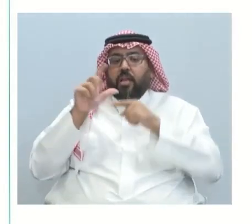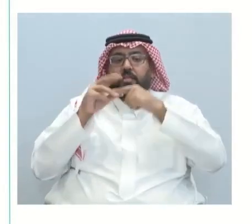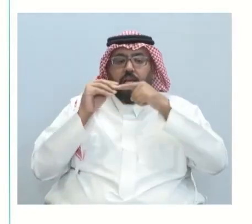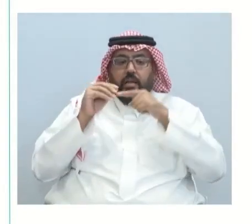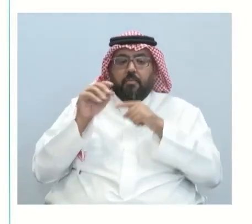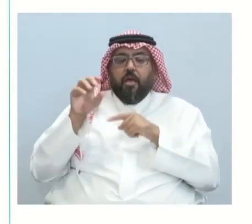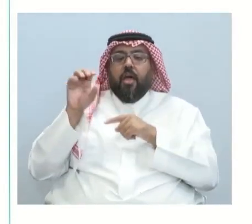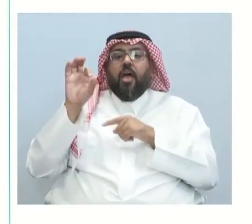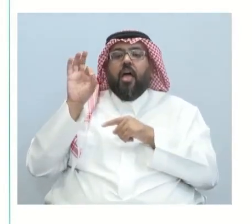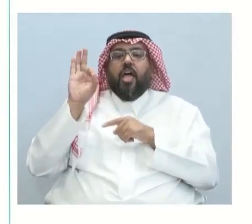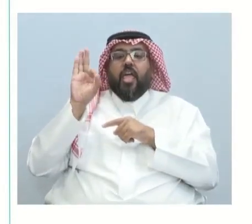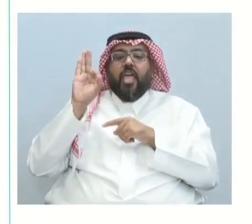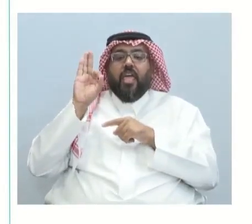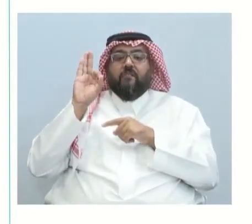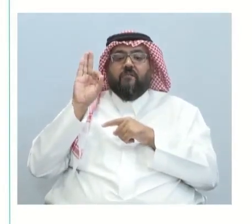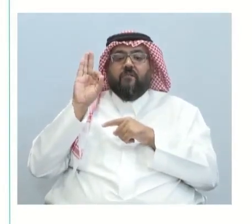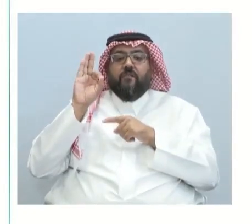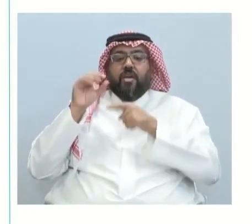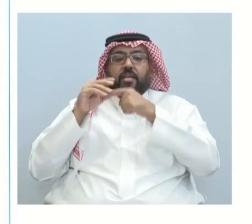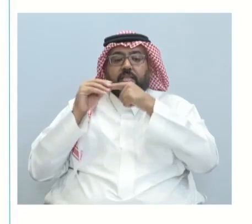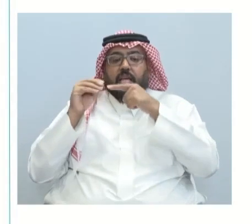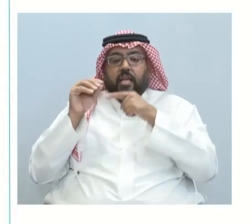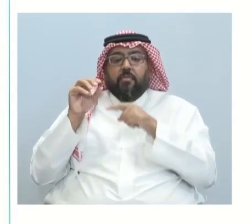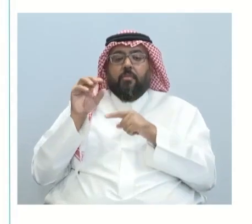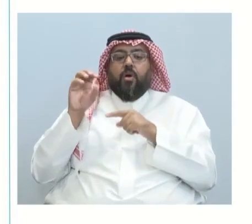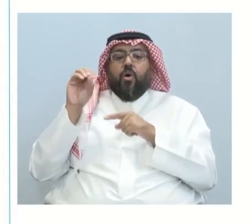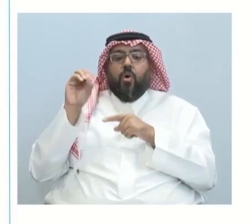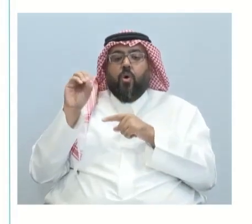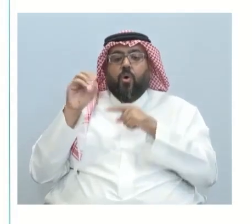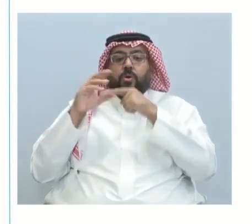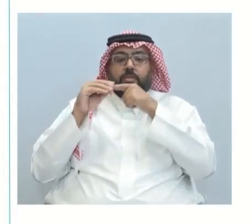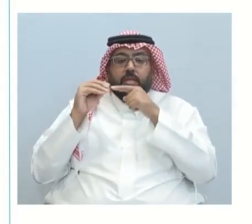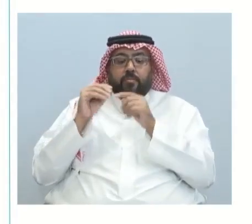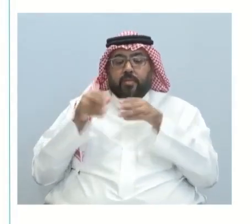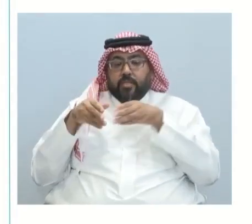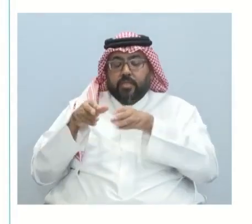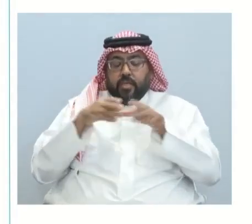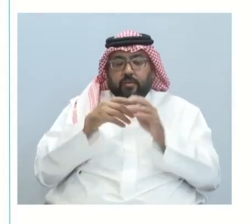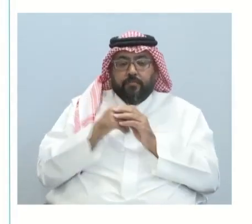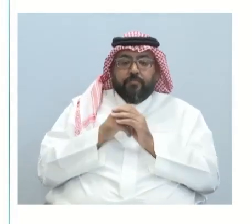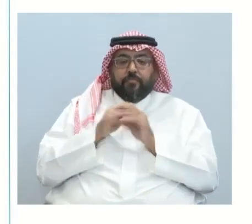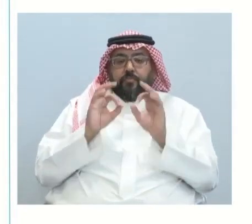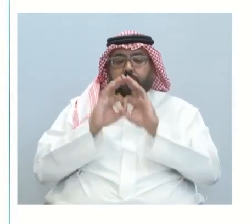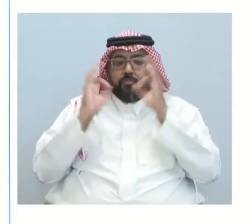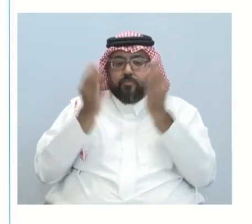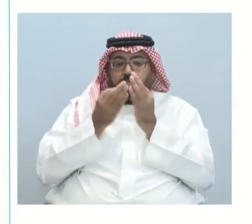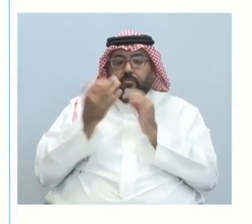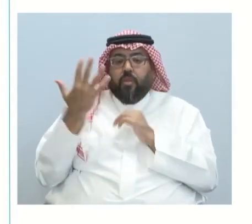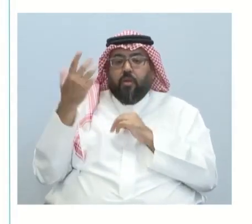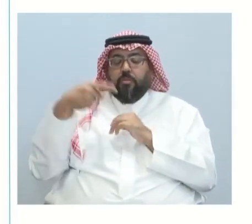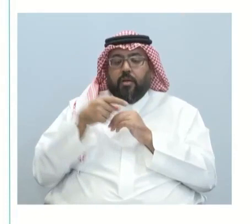لابد ان تعرف انه الازواج الالكترونيه تتشكل من خلال الذرات المجموعه 15